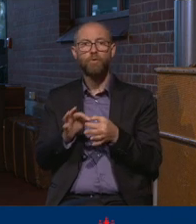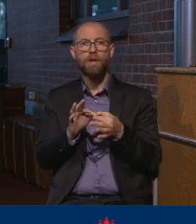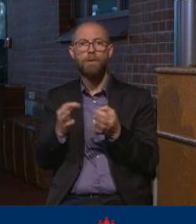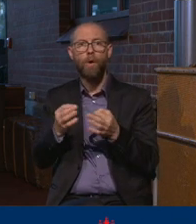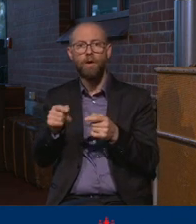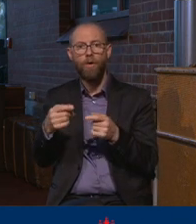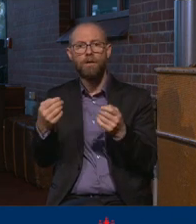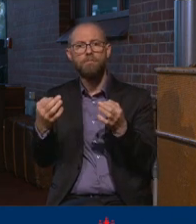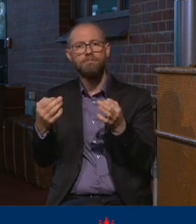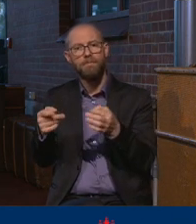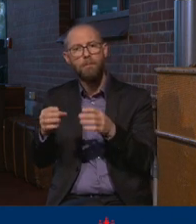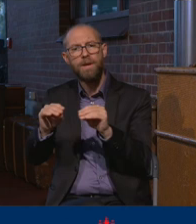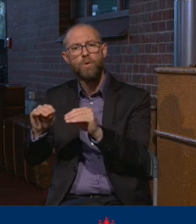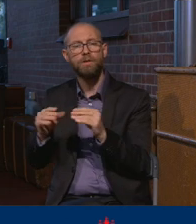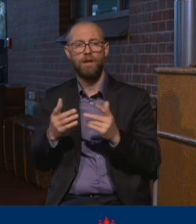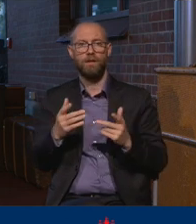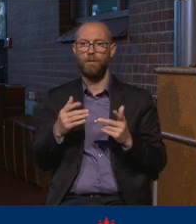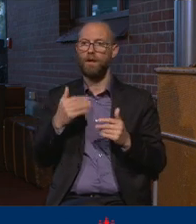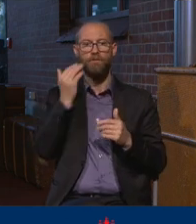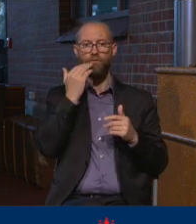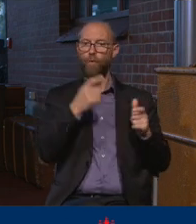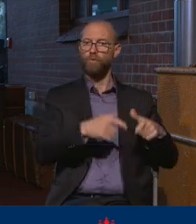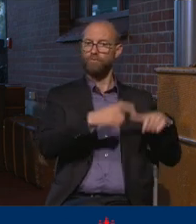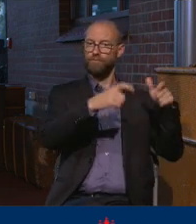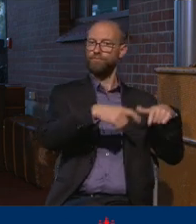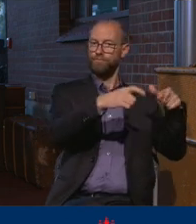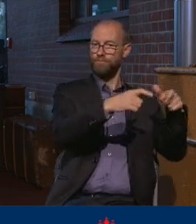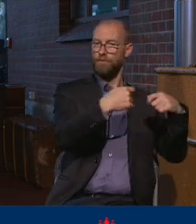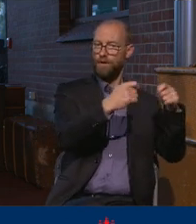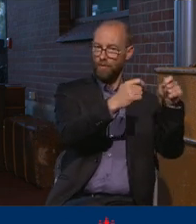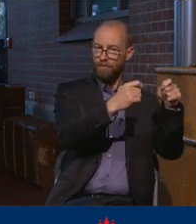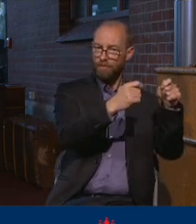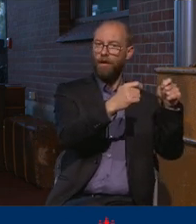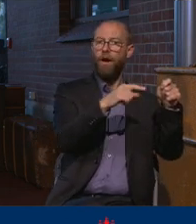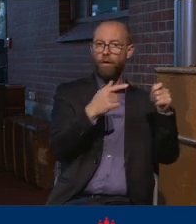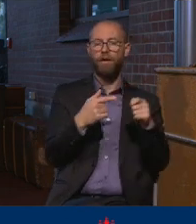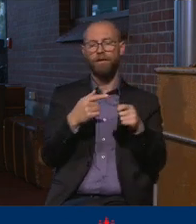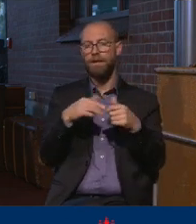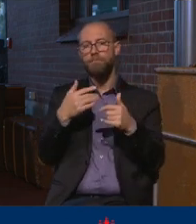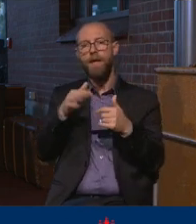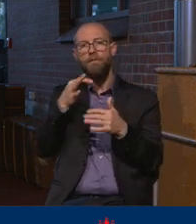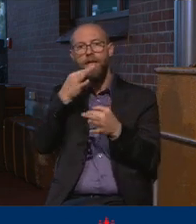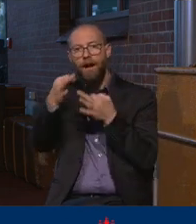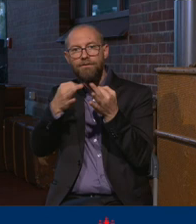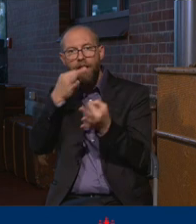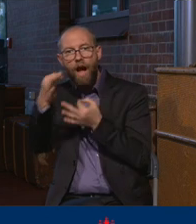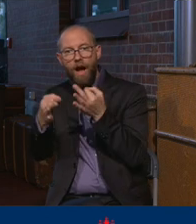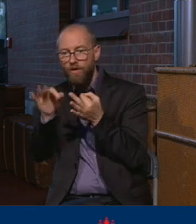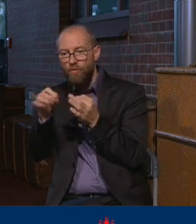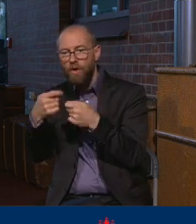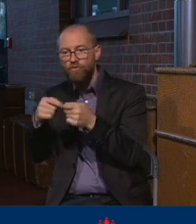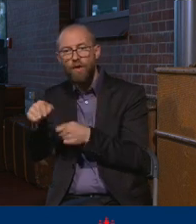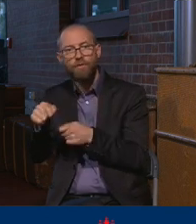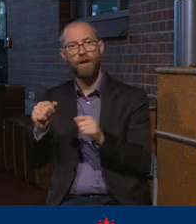das heißt mit der größeren zahl von wohnungen entsteht auch eine nachfrage möglichkeit so dass man ein